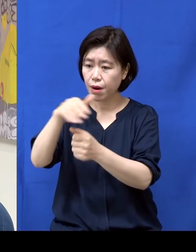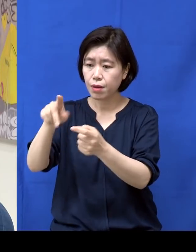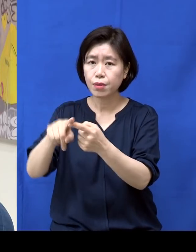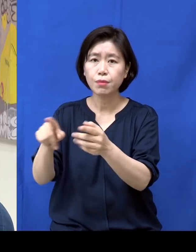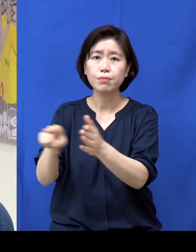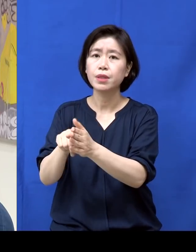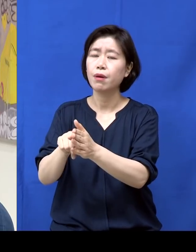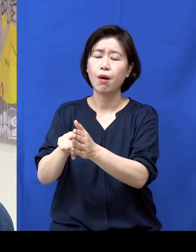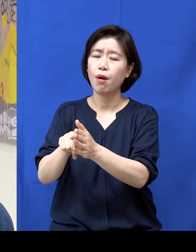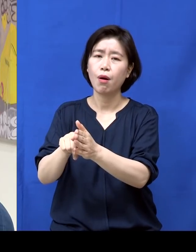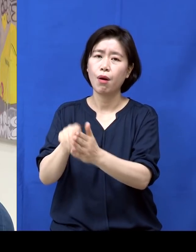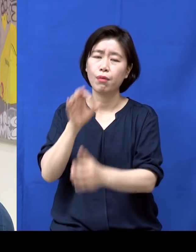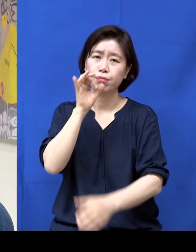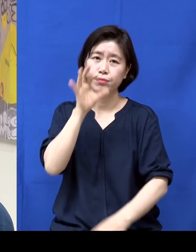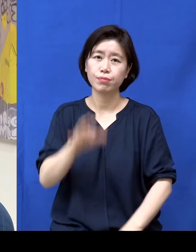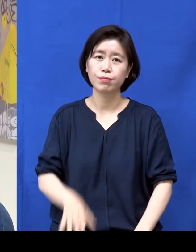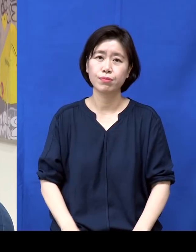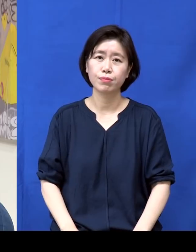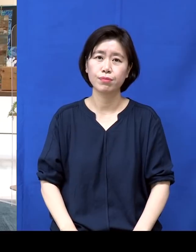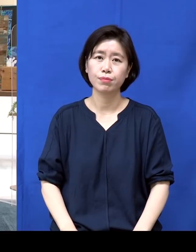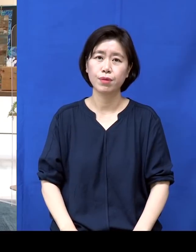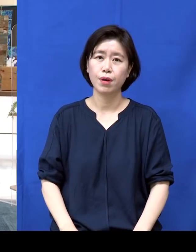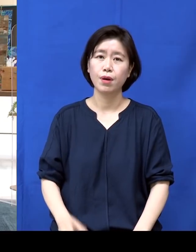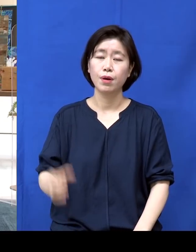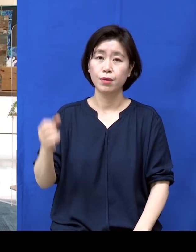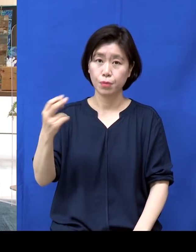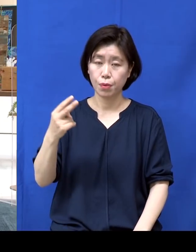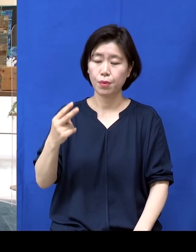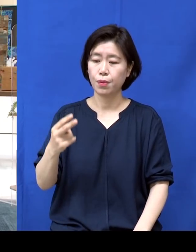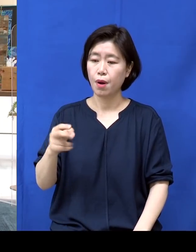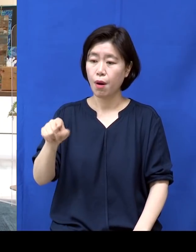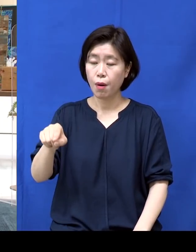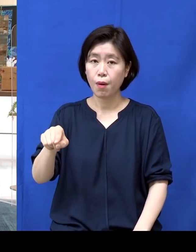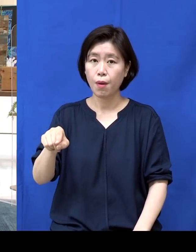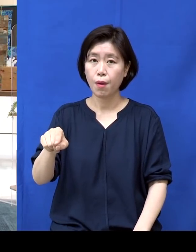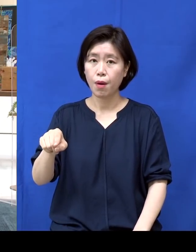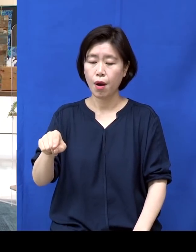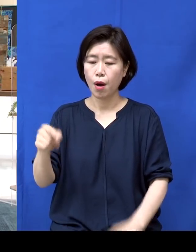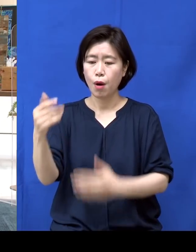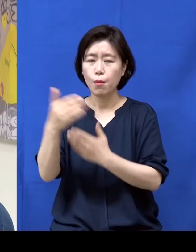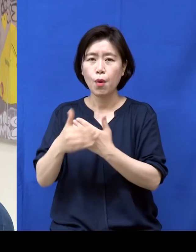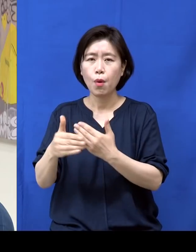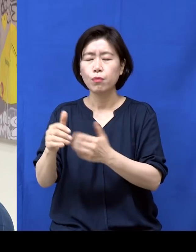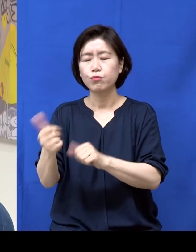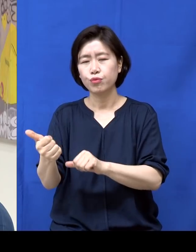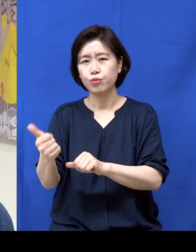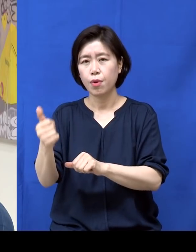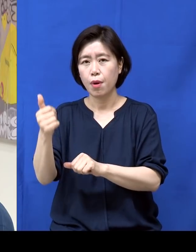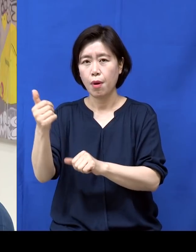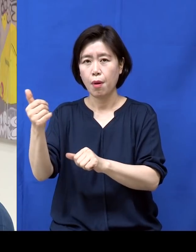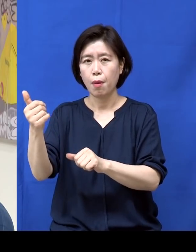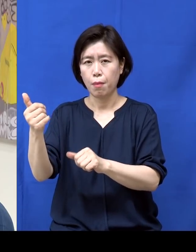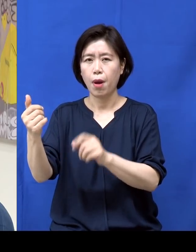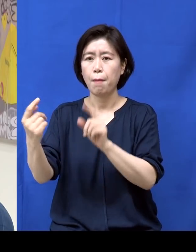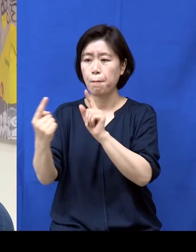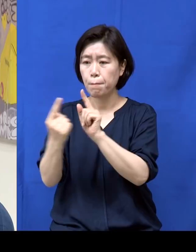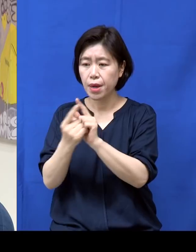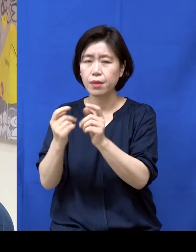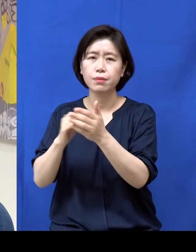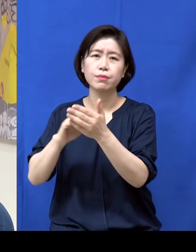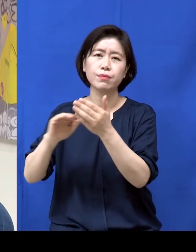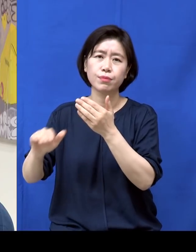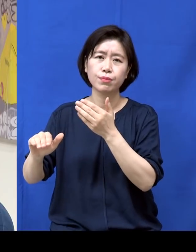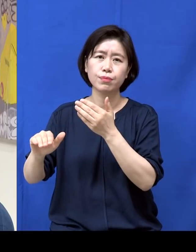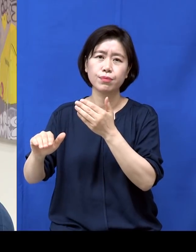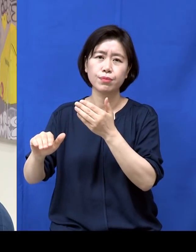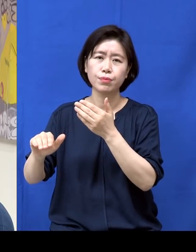아이를 찾아서 그렇게라도 찾아서 빈소를 꾸리고 장례 절차가 시작을 되고 나니까 제가 지나온